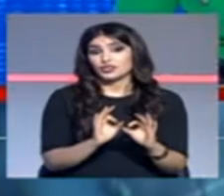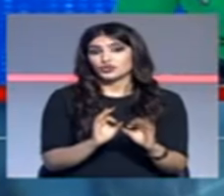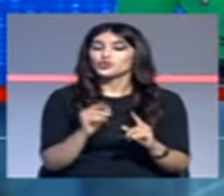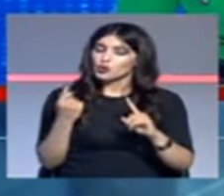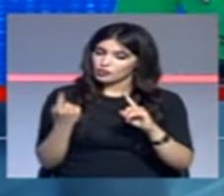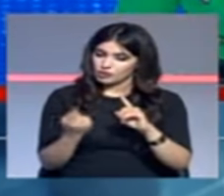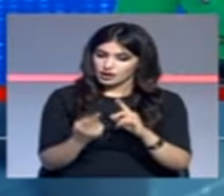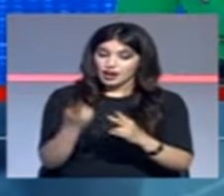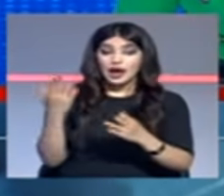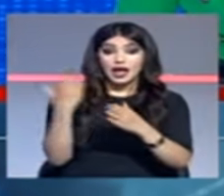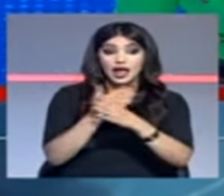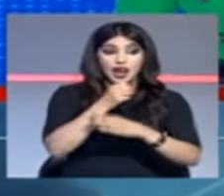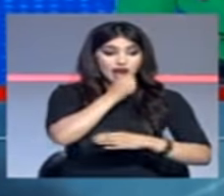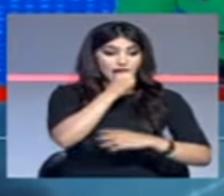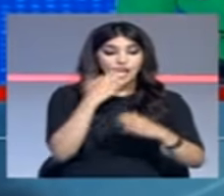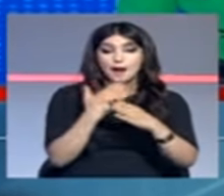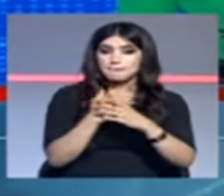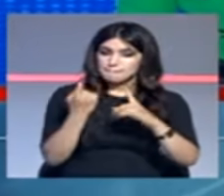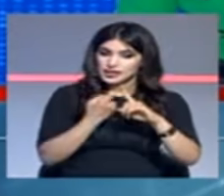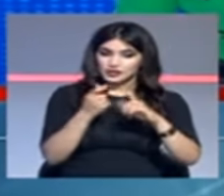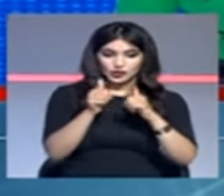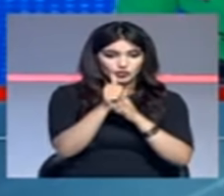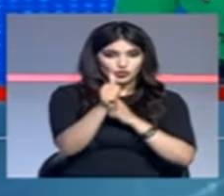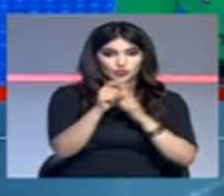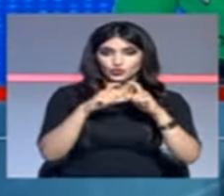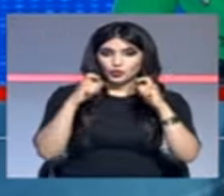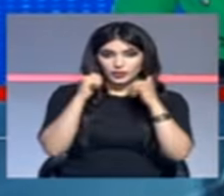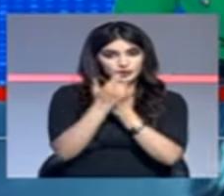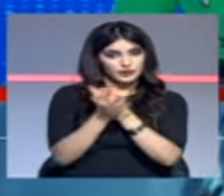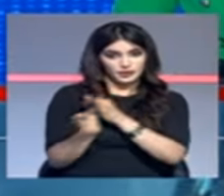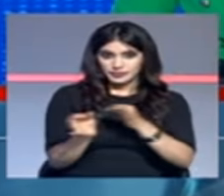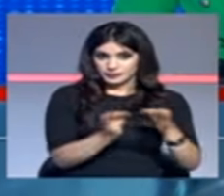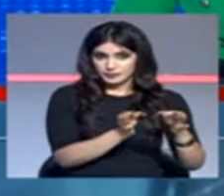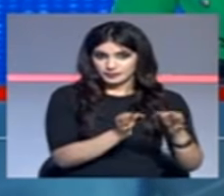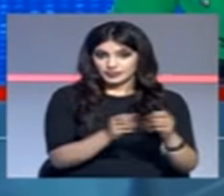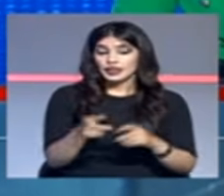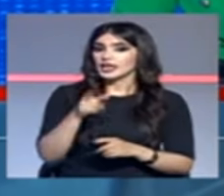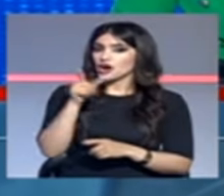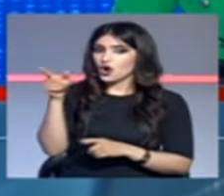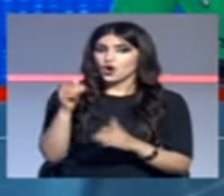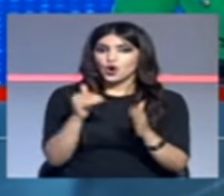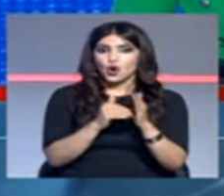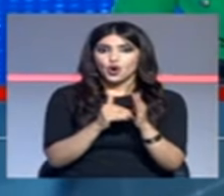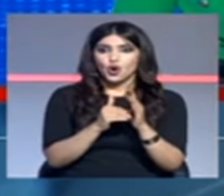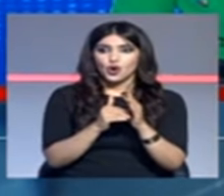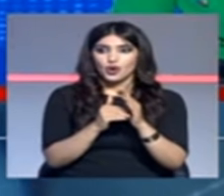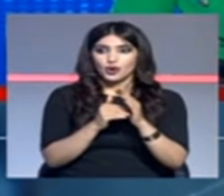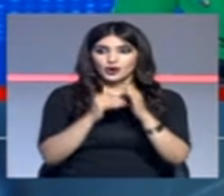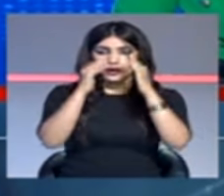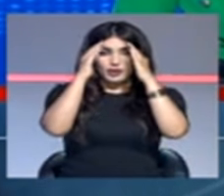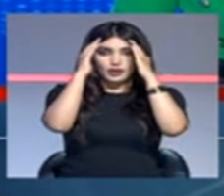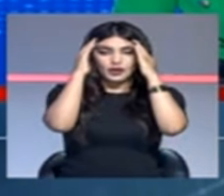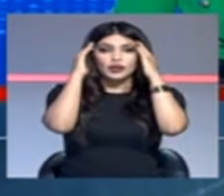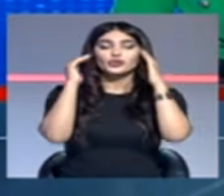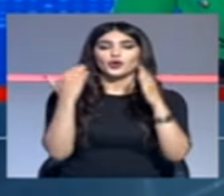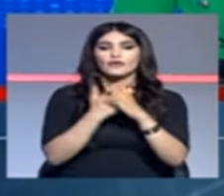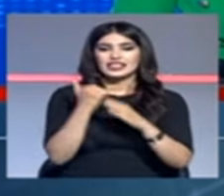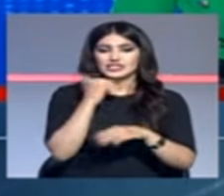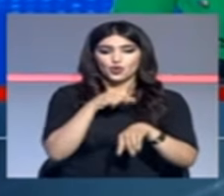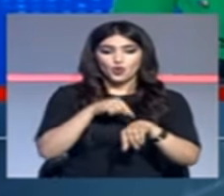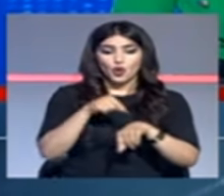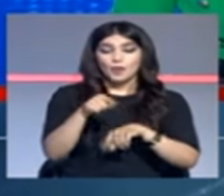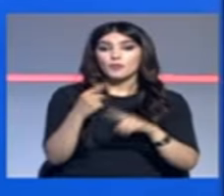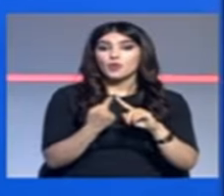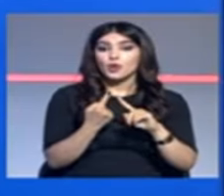معبي. يعني الالتزام بالاجراءات الوقائيه. أيوه. باش نزيد نقول لك حاجه. نعم. مره مشيت مع ضيق الوقت دكتور نظري، لا لا فما حاجه